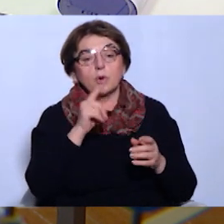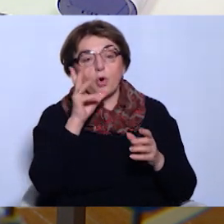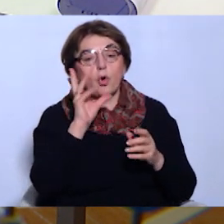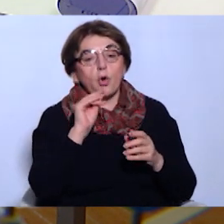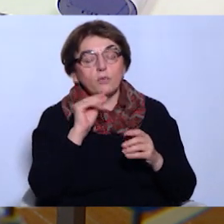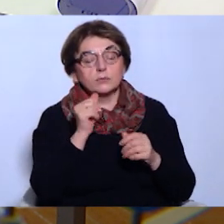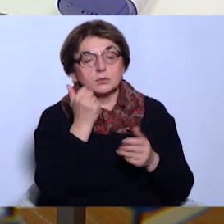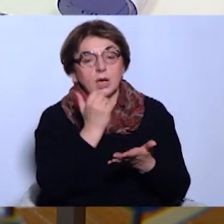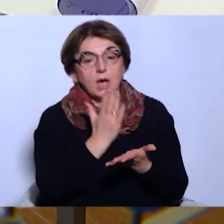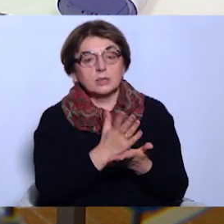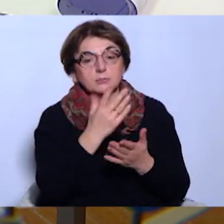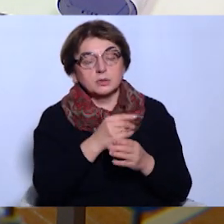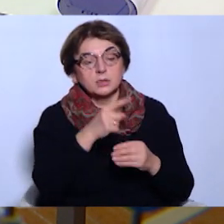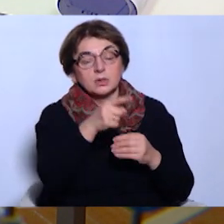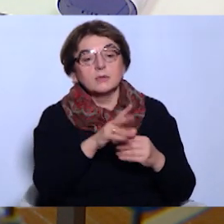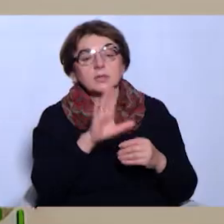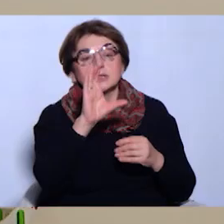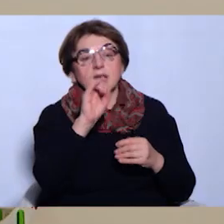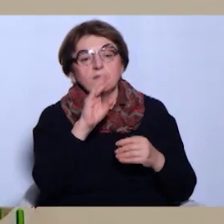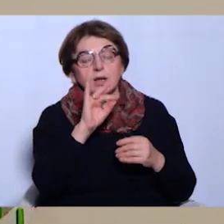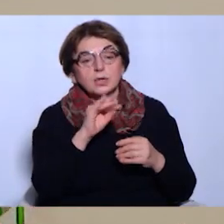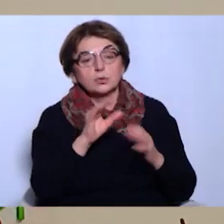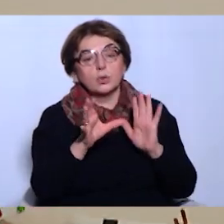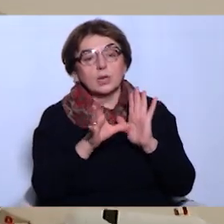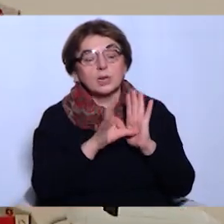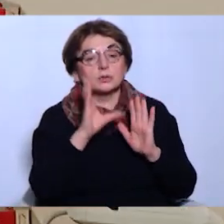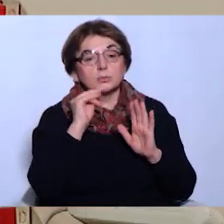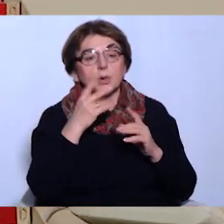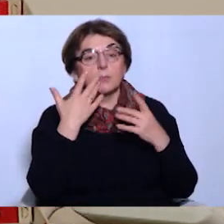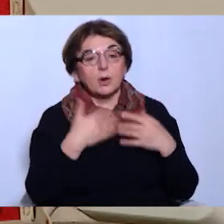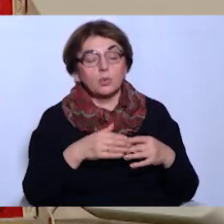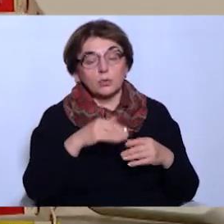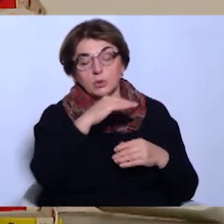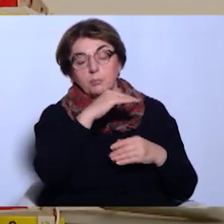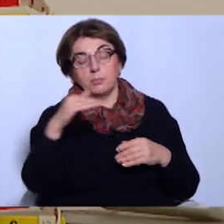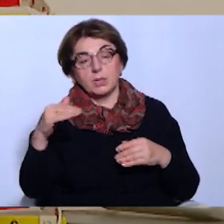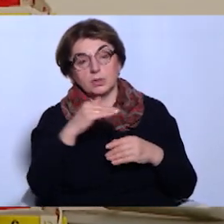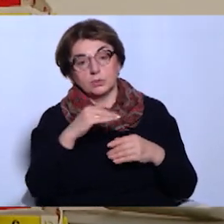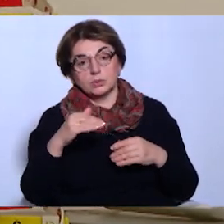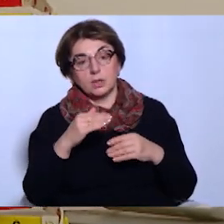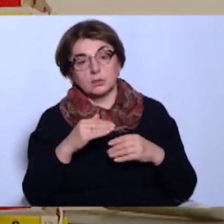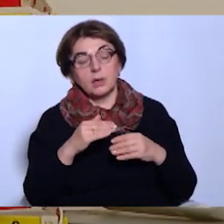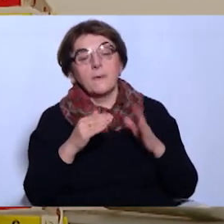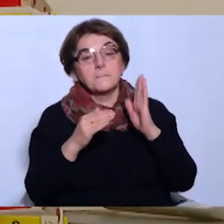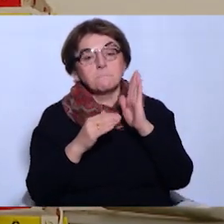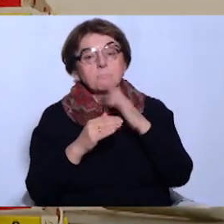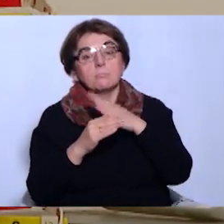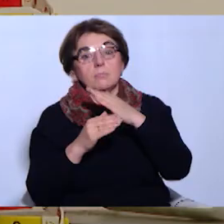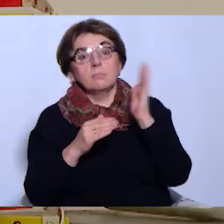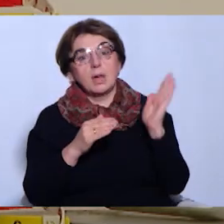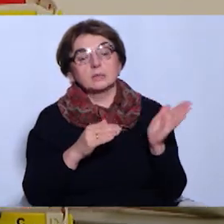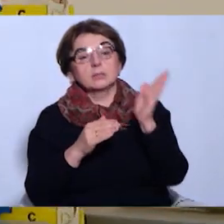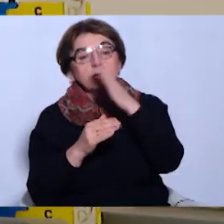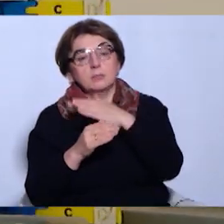მათი გარეშრეზე, ანუ სავალენტო ელექტრონების რიცხვს. ხოლო როდესაც გადავდივართ პერიოდზე, მარცხნიდან მარჯვნივ